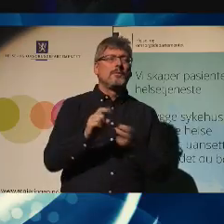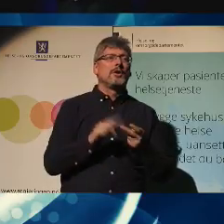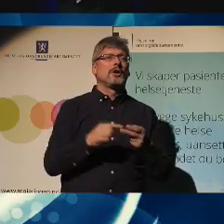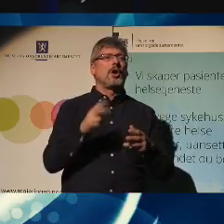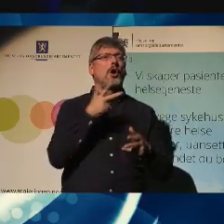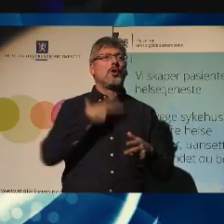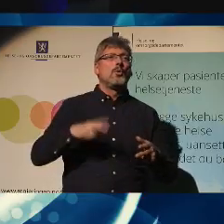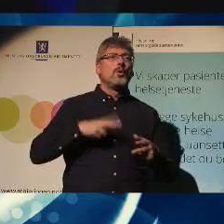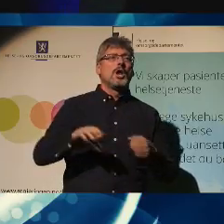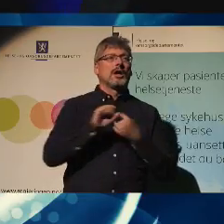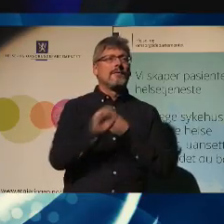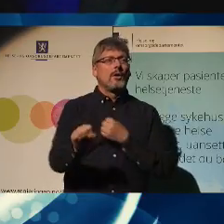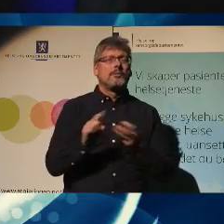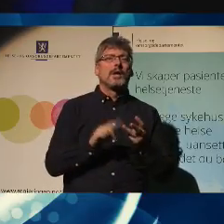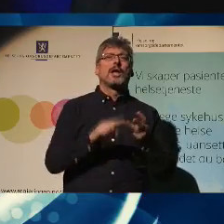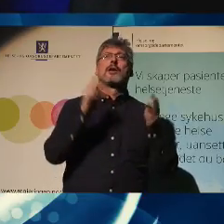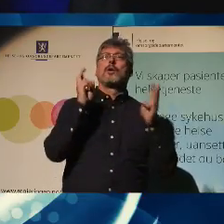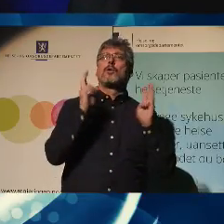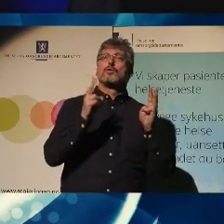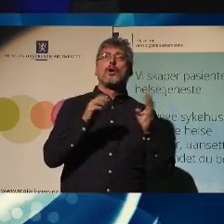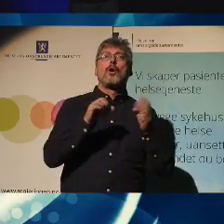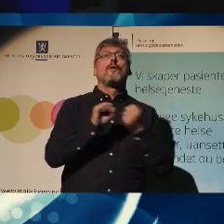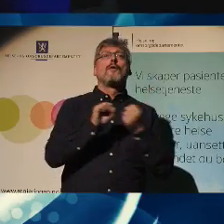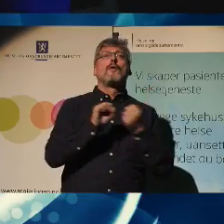ulykkesforebygging, det gjelder faktisk også forebygging